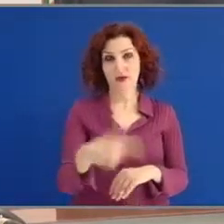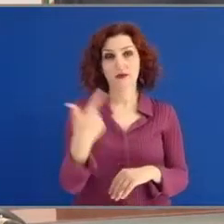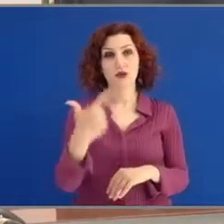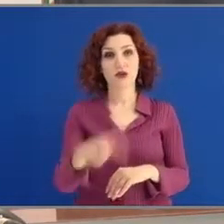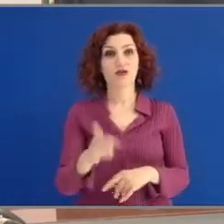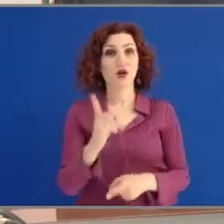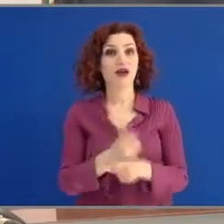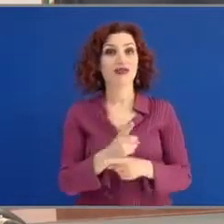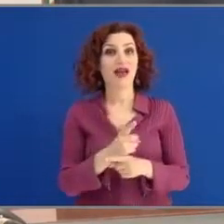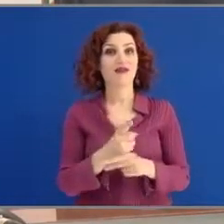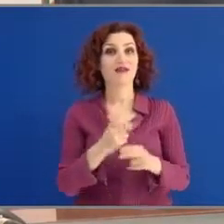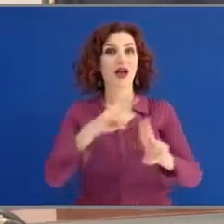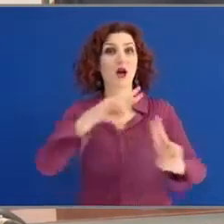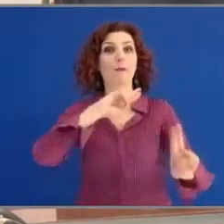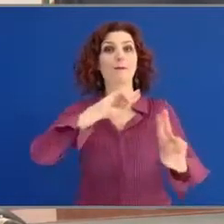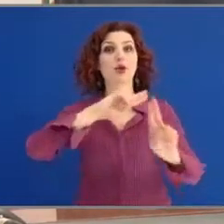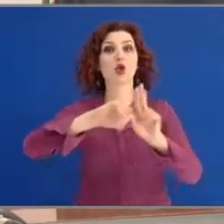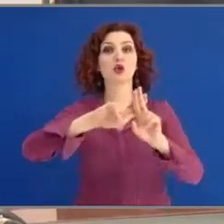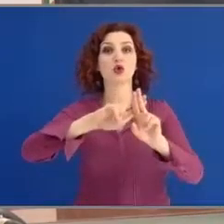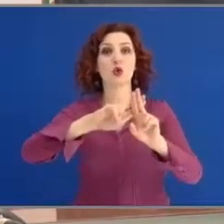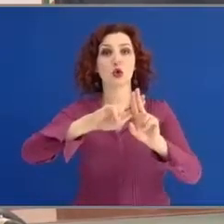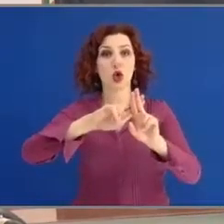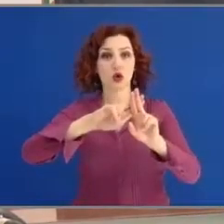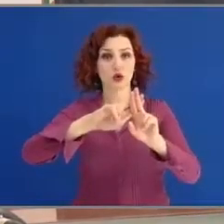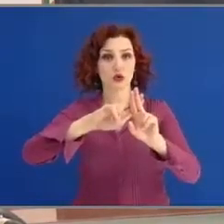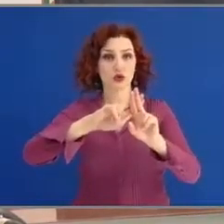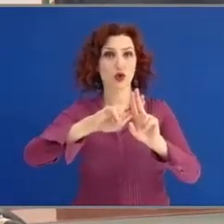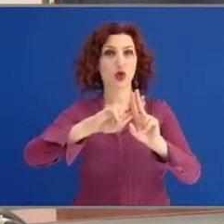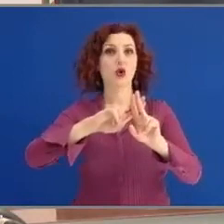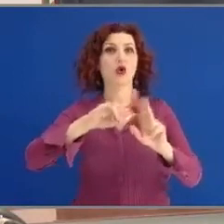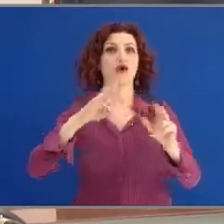pronto soccorso del campus biomedico, vi è un